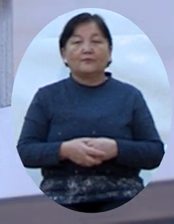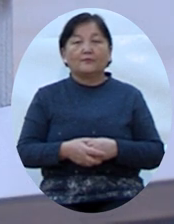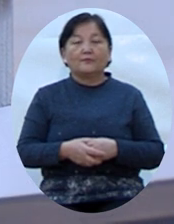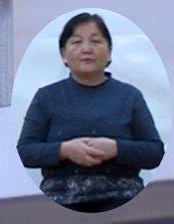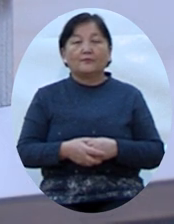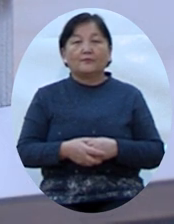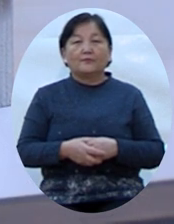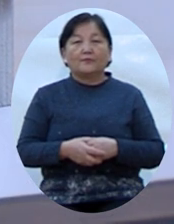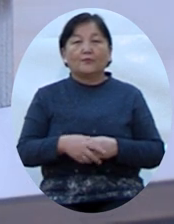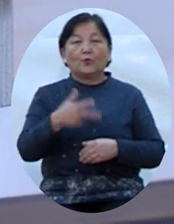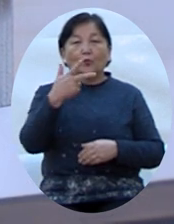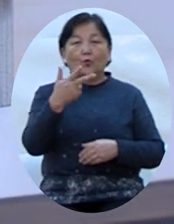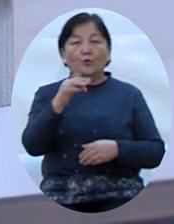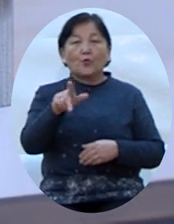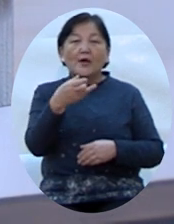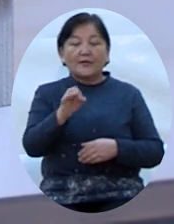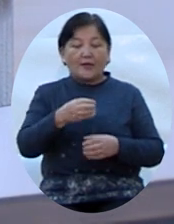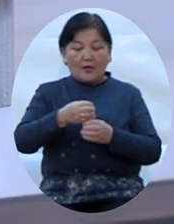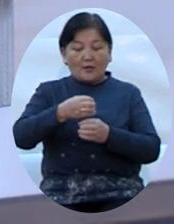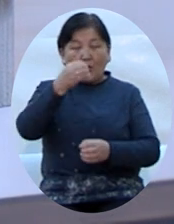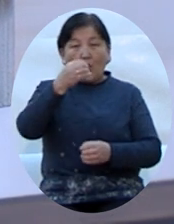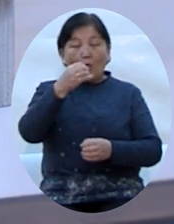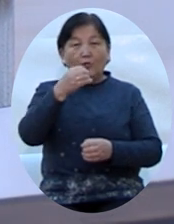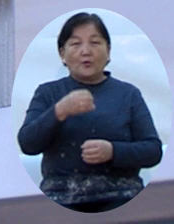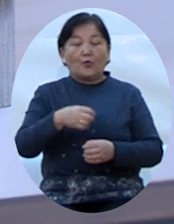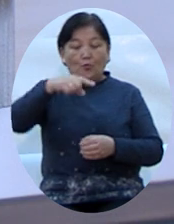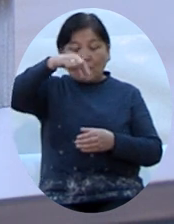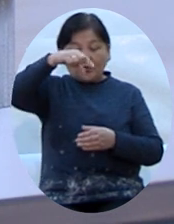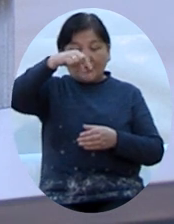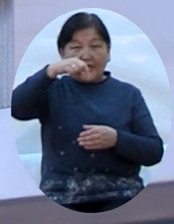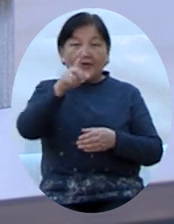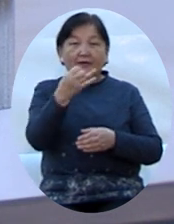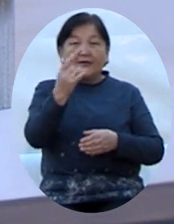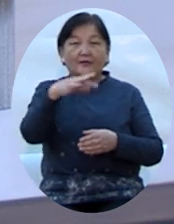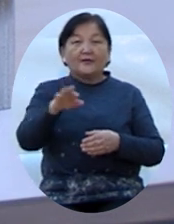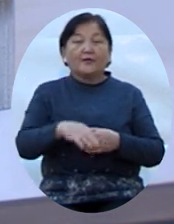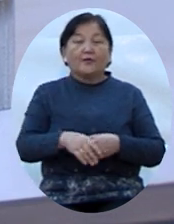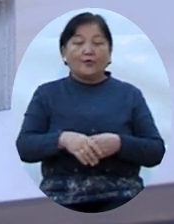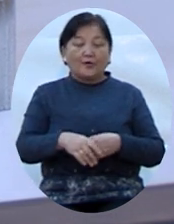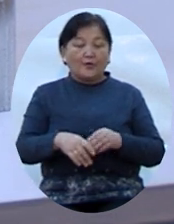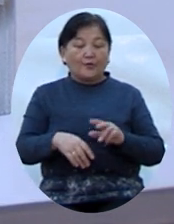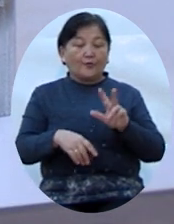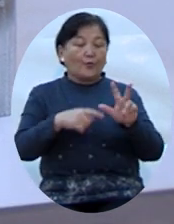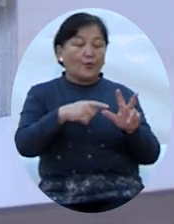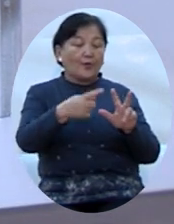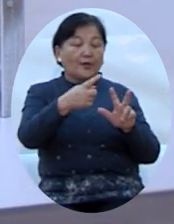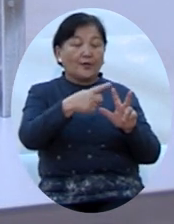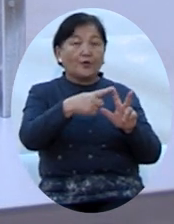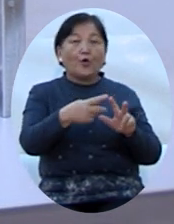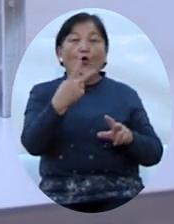За 3 дугаартай хуруушилтай уусамл нэмэхэд 2 дугаартай уусамлаас арай ялгаатай